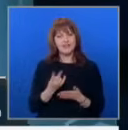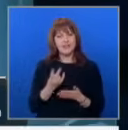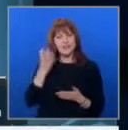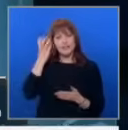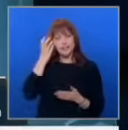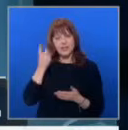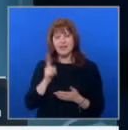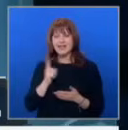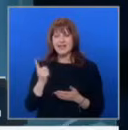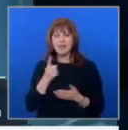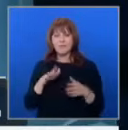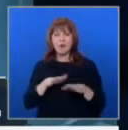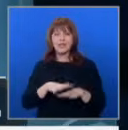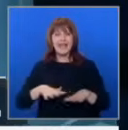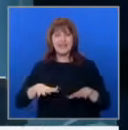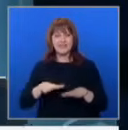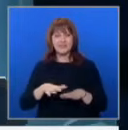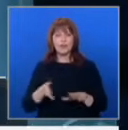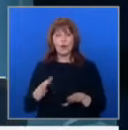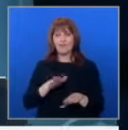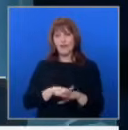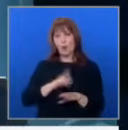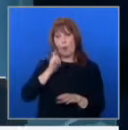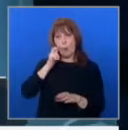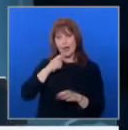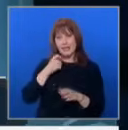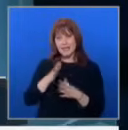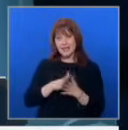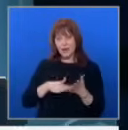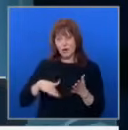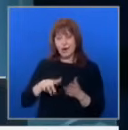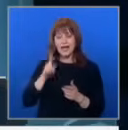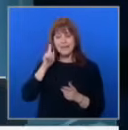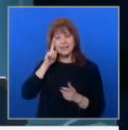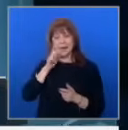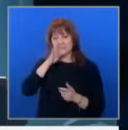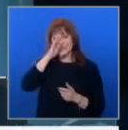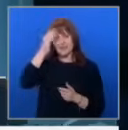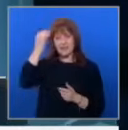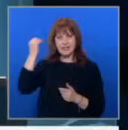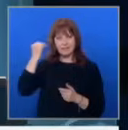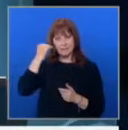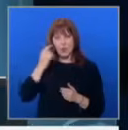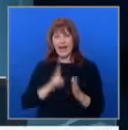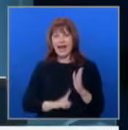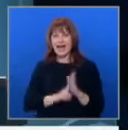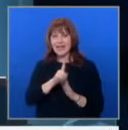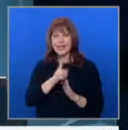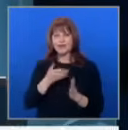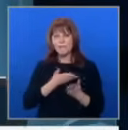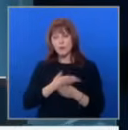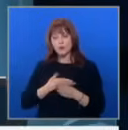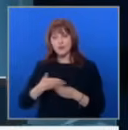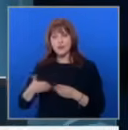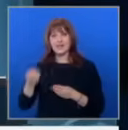заради въздействието, което това ще окаже върху украинския народ, тъй като знаем, че севернокорейски балистични ракети продължават да се използват